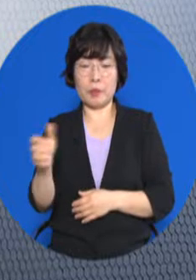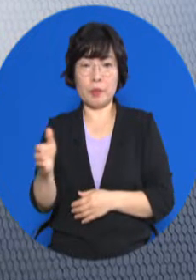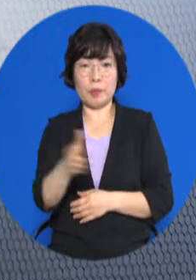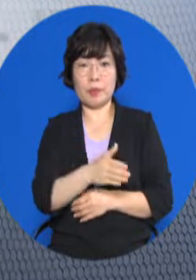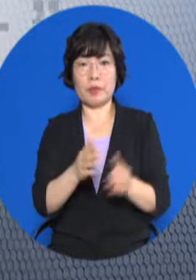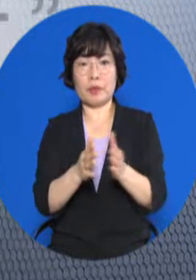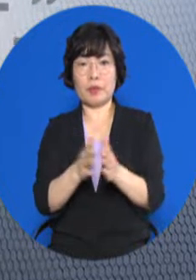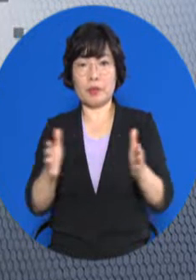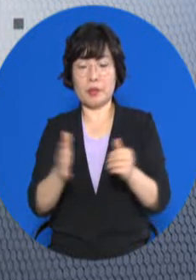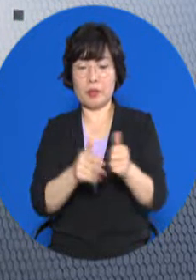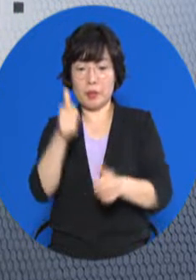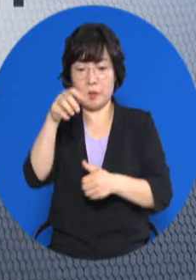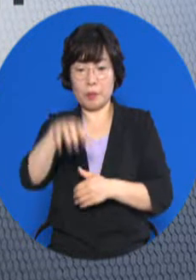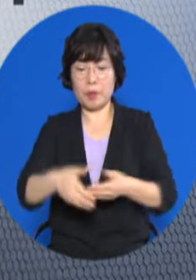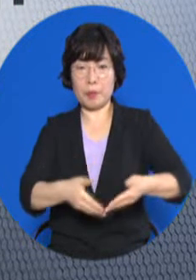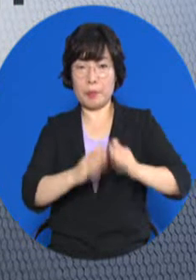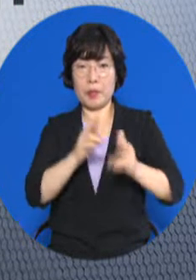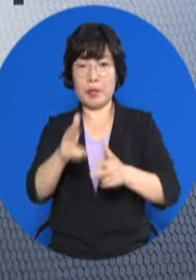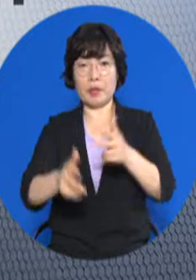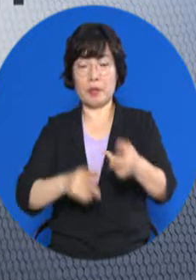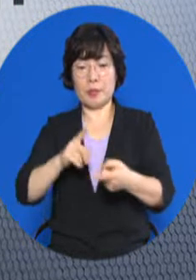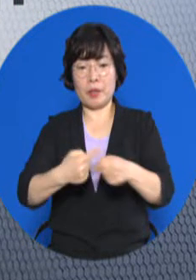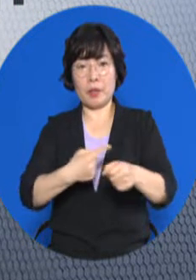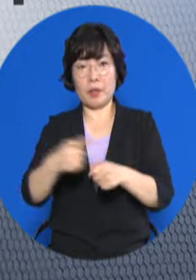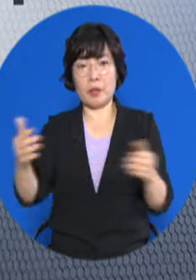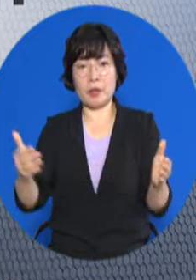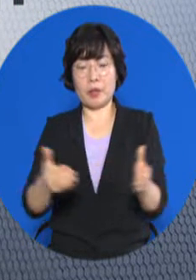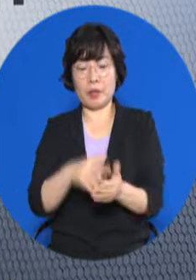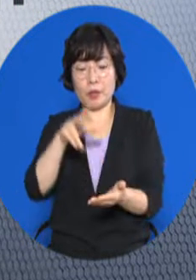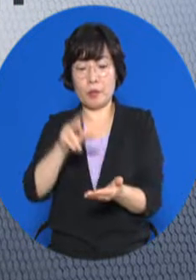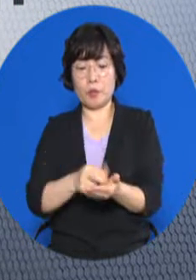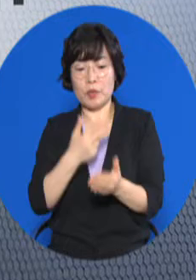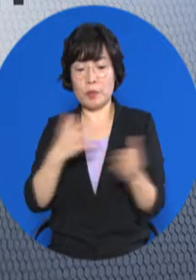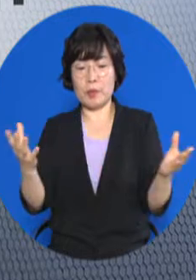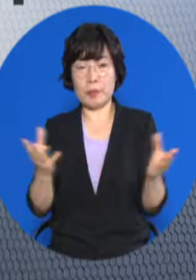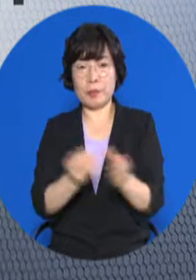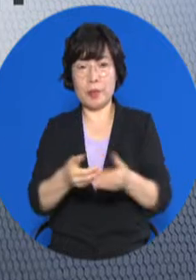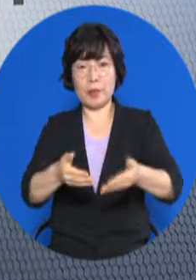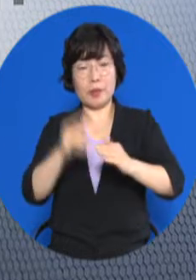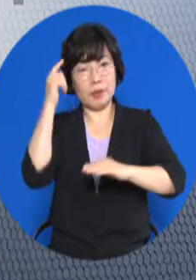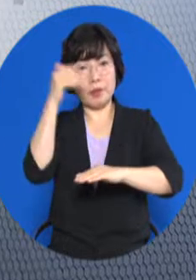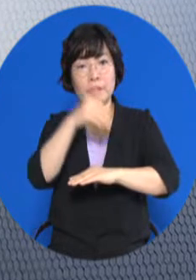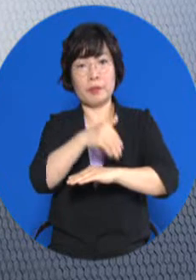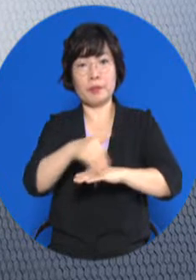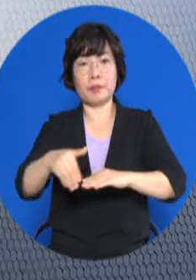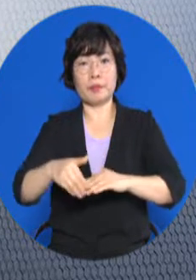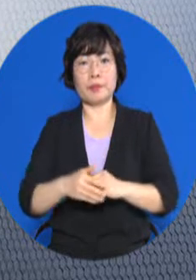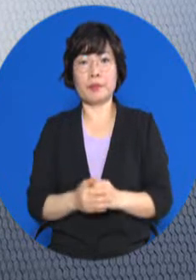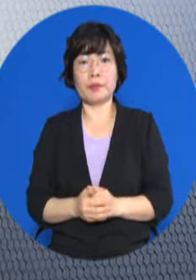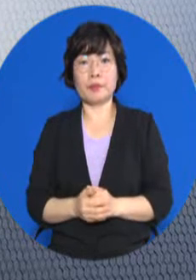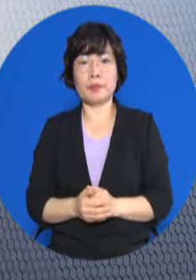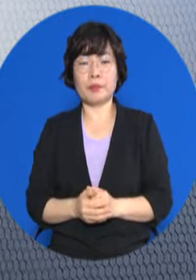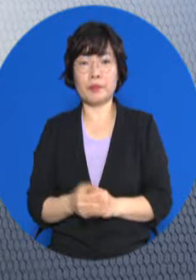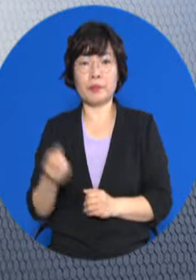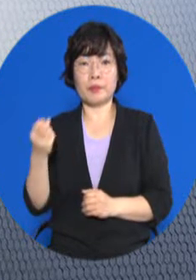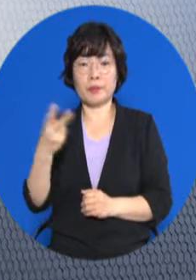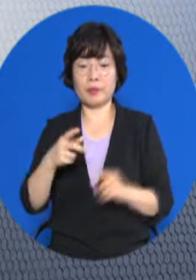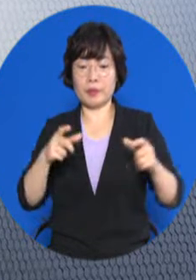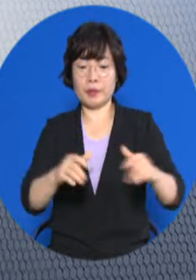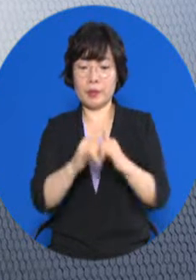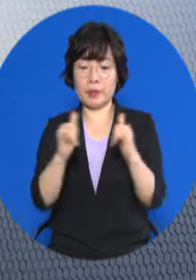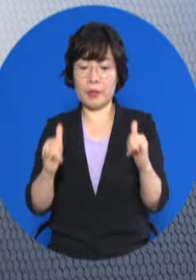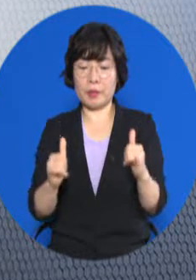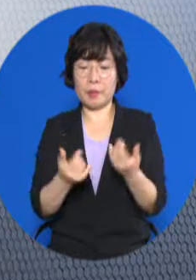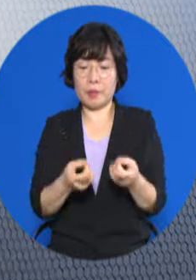2015년부터 시작된 시험장 구축 사업을 내년까지 차질 없이 마무리하겠다는 계획입니다. 그러면서